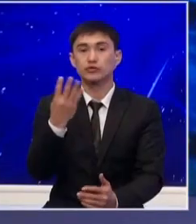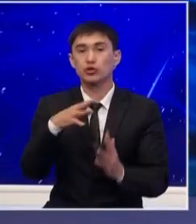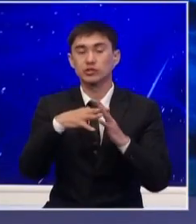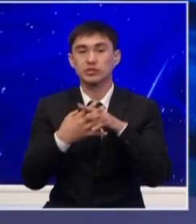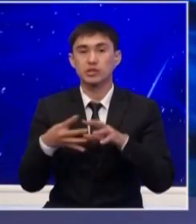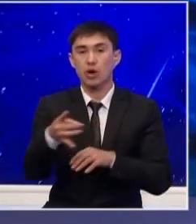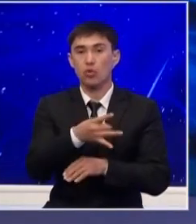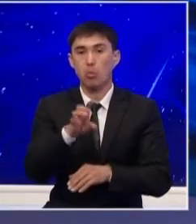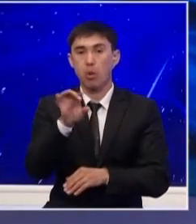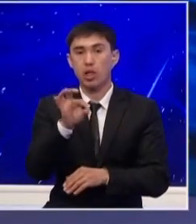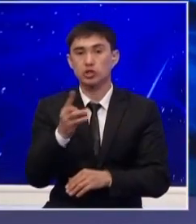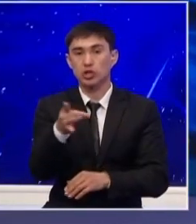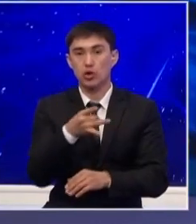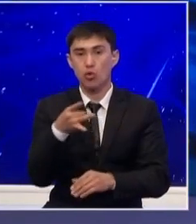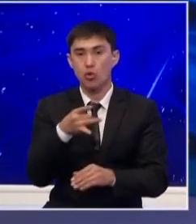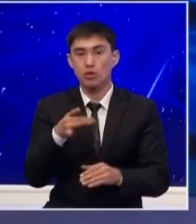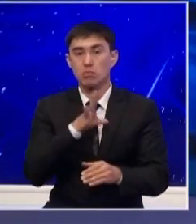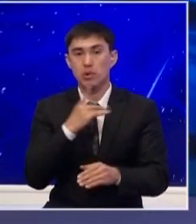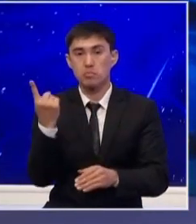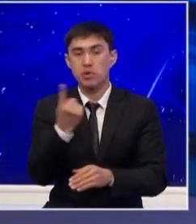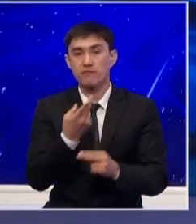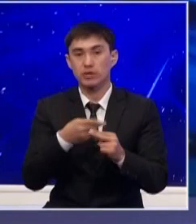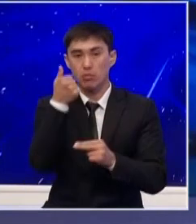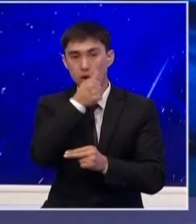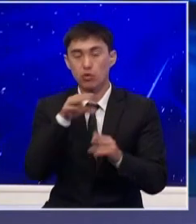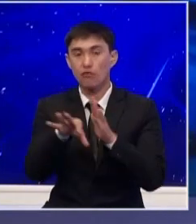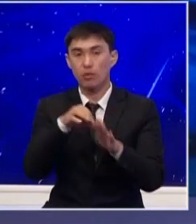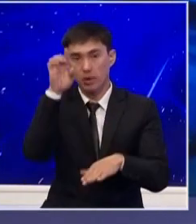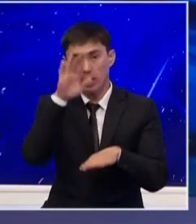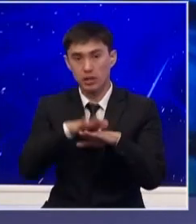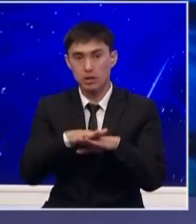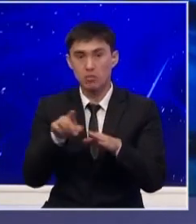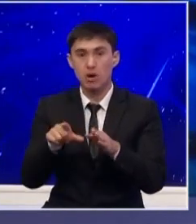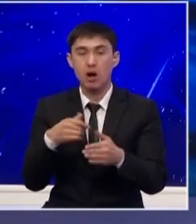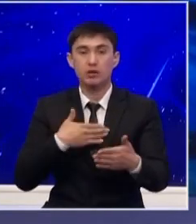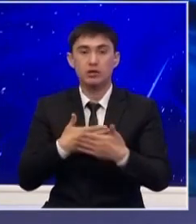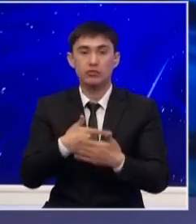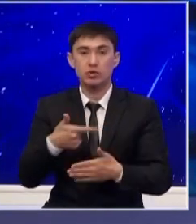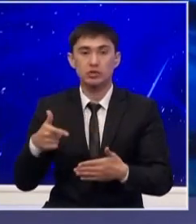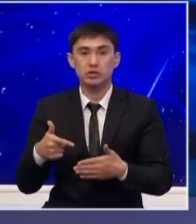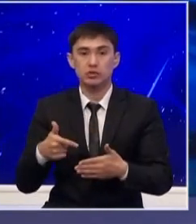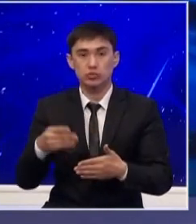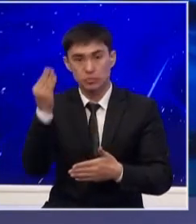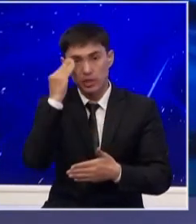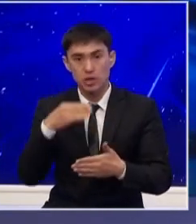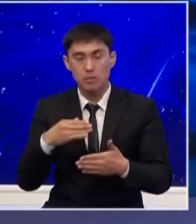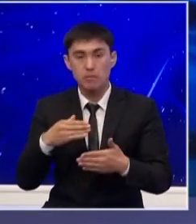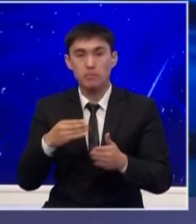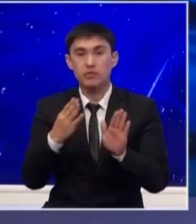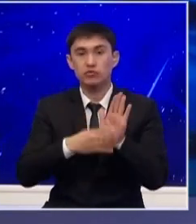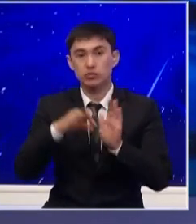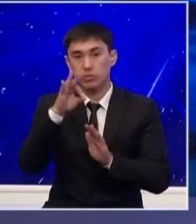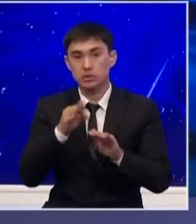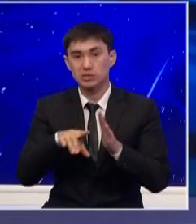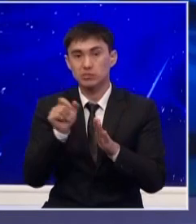сельских округах Балхашского района состоялись первые в этом году выборы акима. Активную гражданскую позицию проявили почти